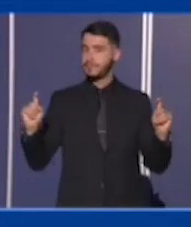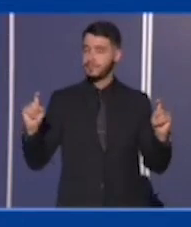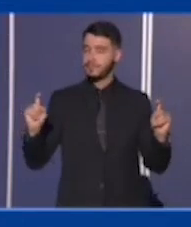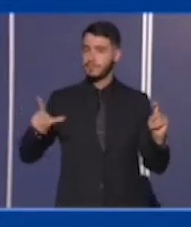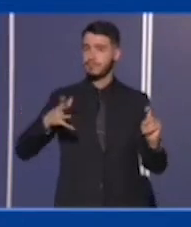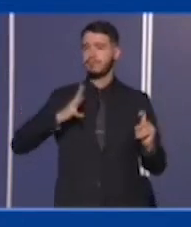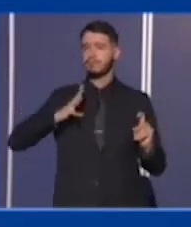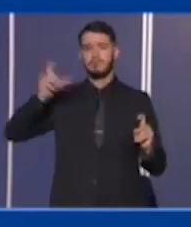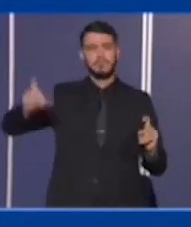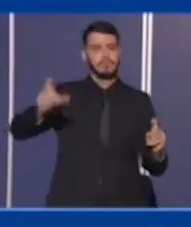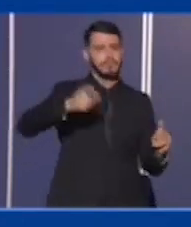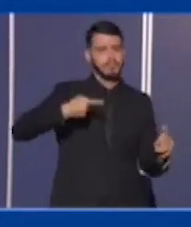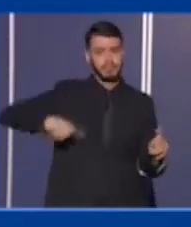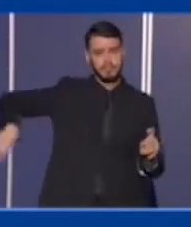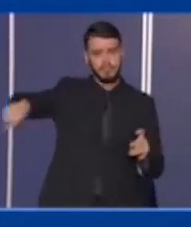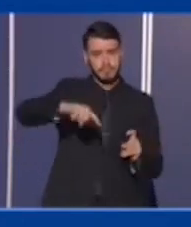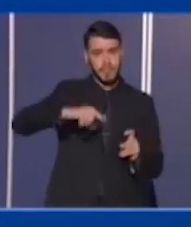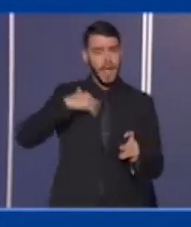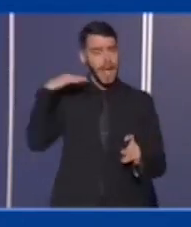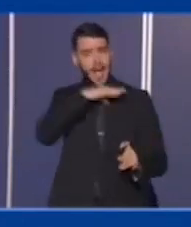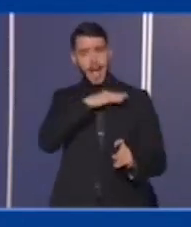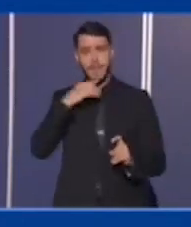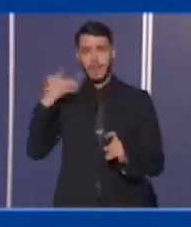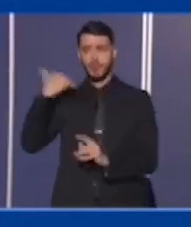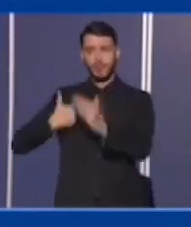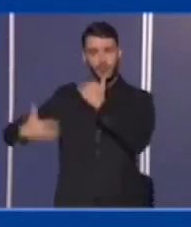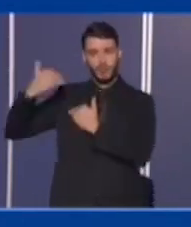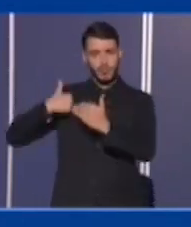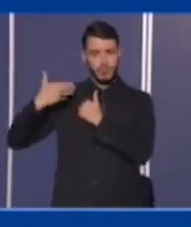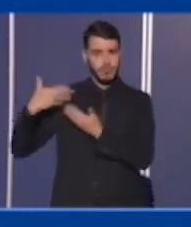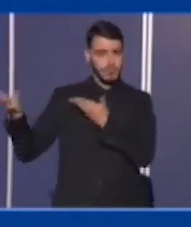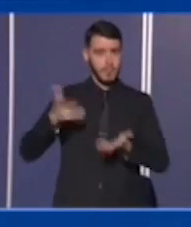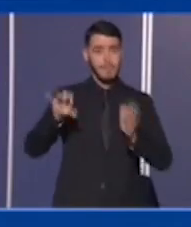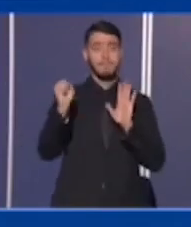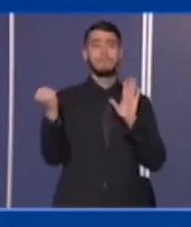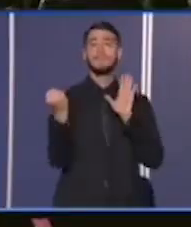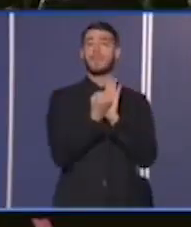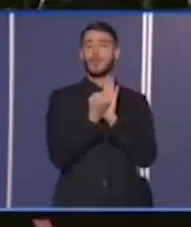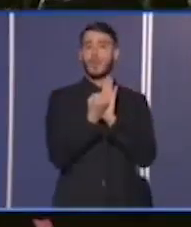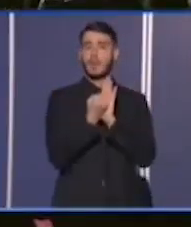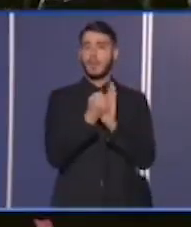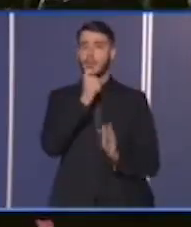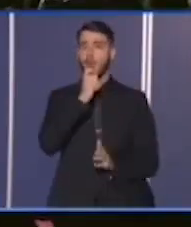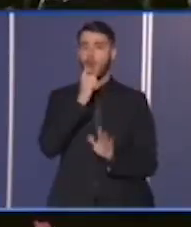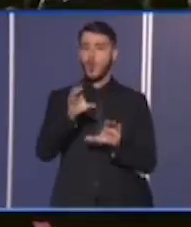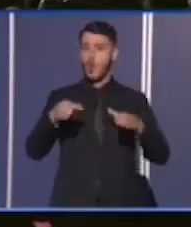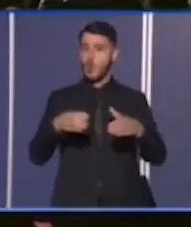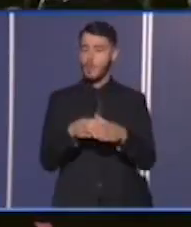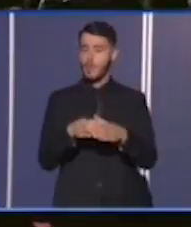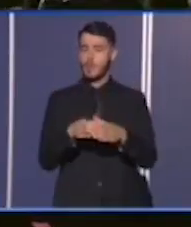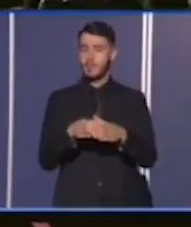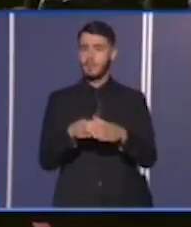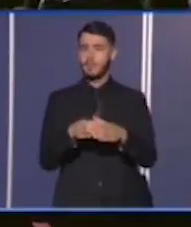της πληροφορικής, την οποία αποδέχτηκα άμεσα, προχωρήσαμε στην πιστοποίηση του κόμματός μας κατά το πρότυπο ποιότητας